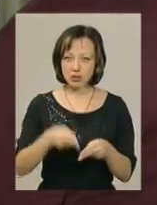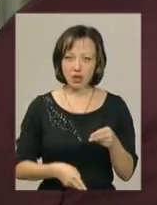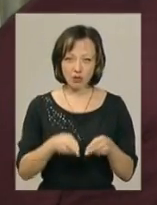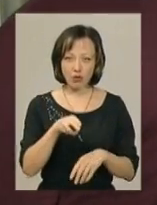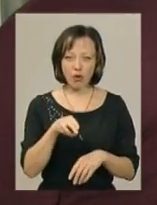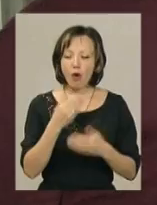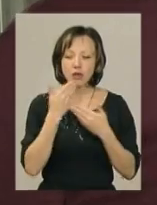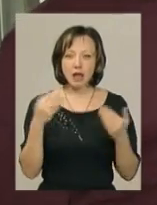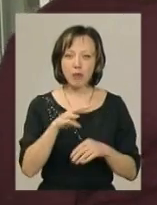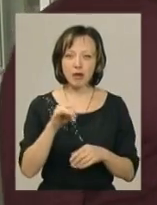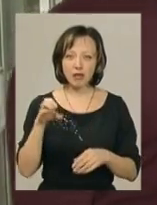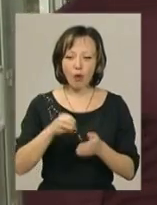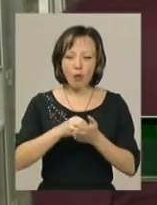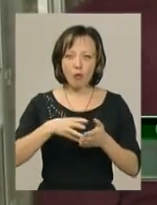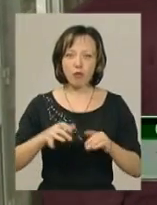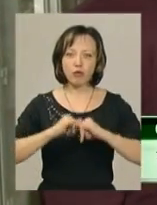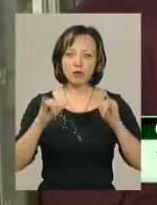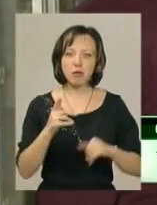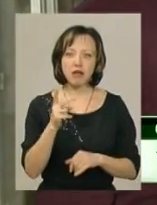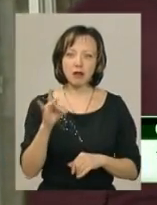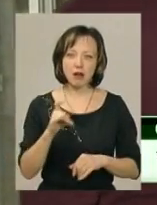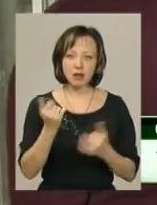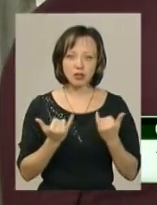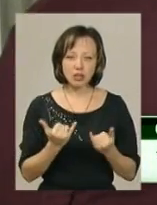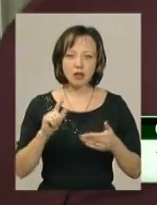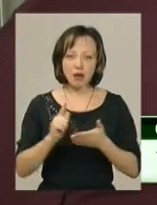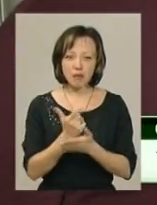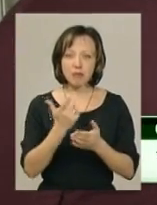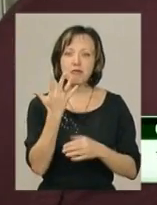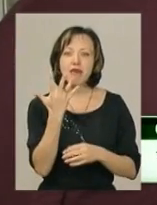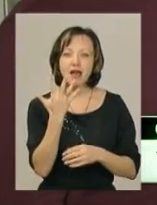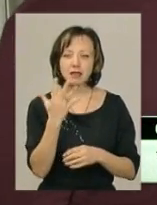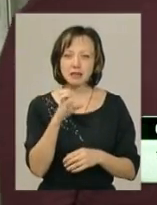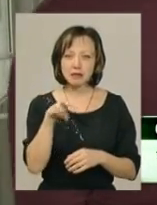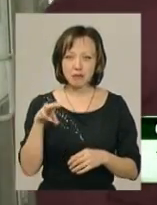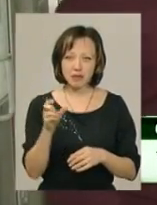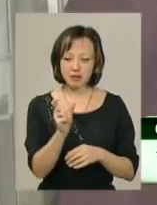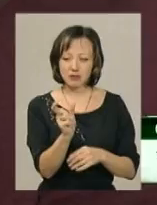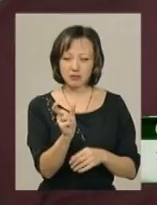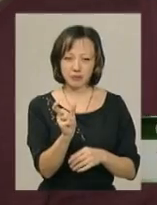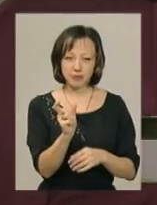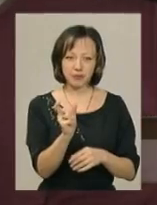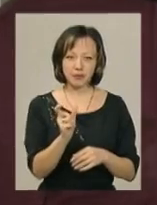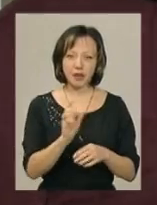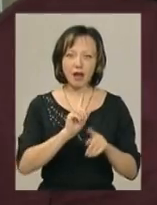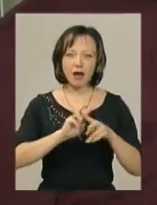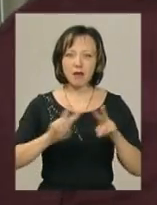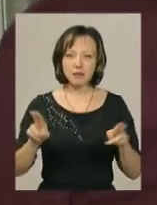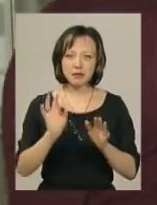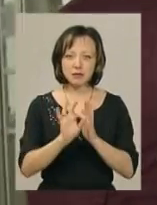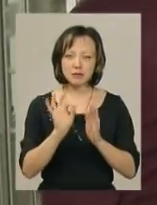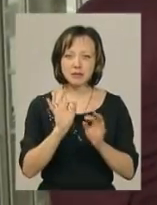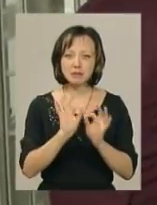МРТ. У нього опухоль ввеличилась в полтора разу, зараз вона 5 сантиметрів, вона почти як спичичний коробок. Воно в такій місті,